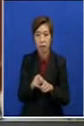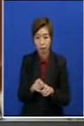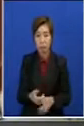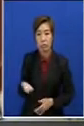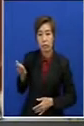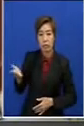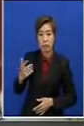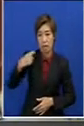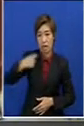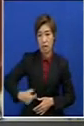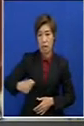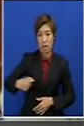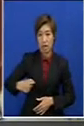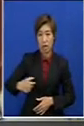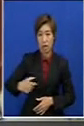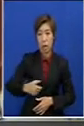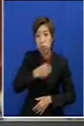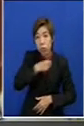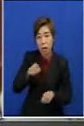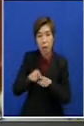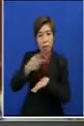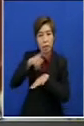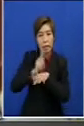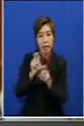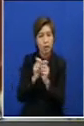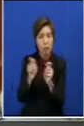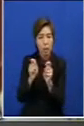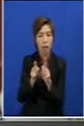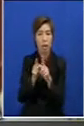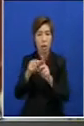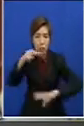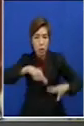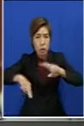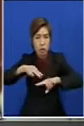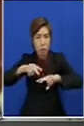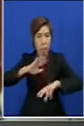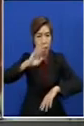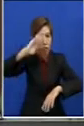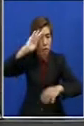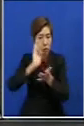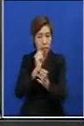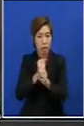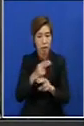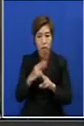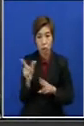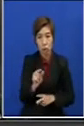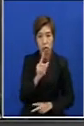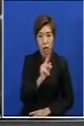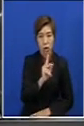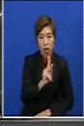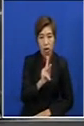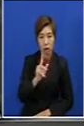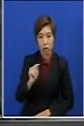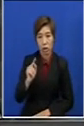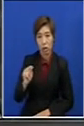มหาวงศ์อัยการอาวุโสในฐานะอดีตประธานอนุกรรมการตรวจสอบและติดตามบริหารงานตำรวจหรือกตตลประจำก